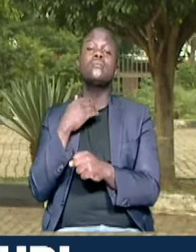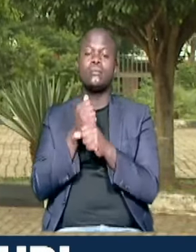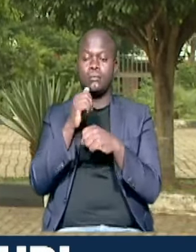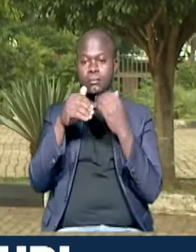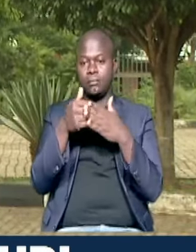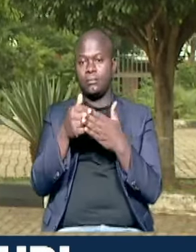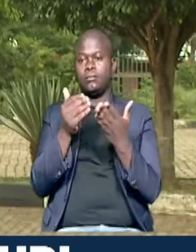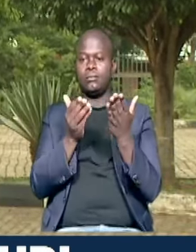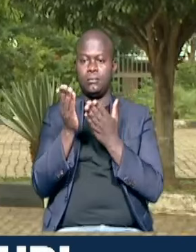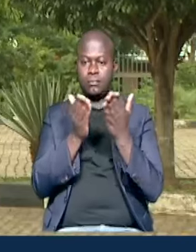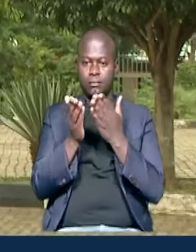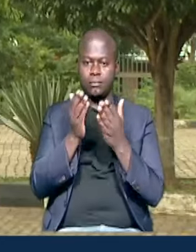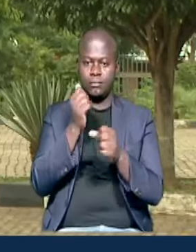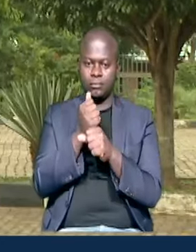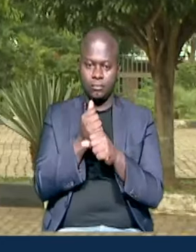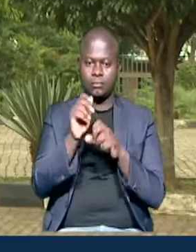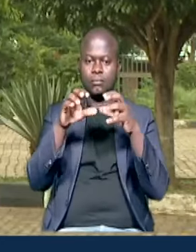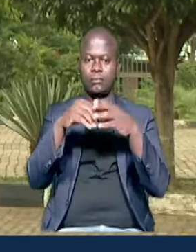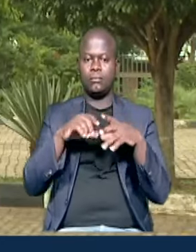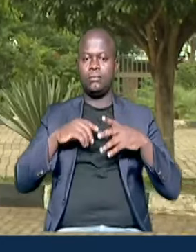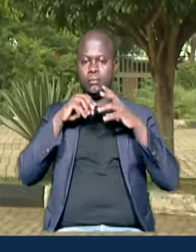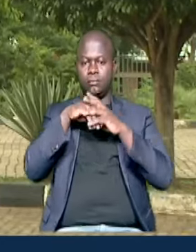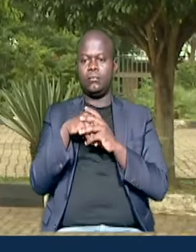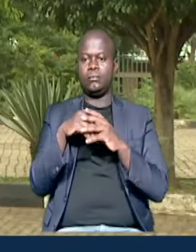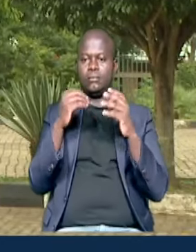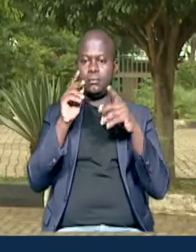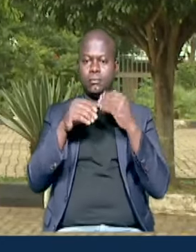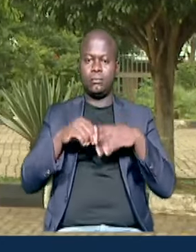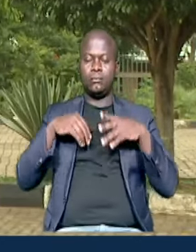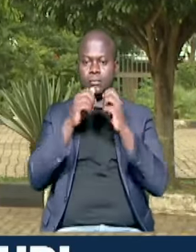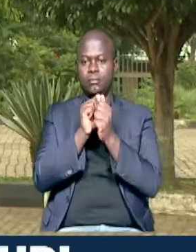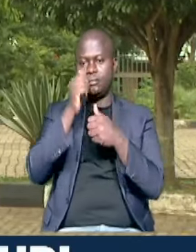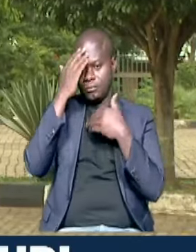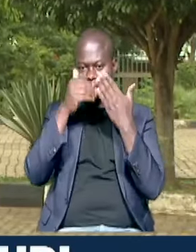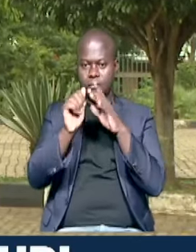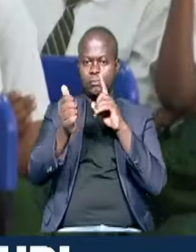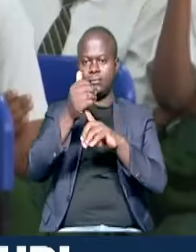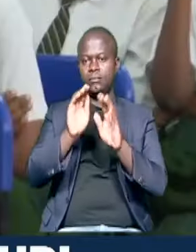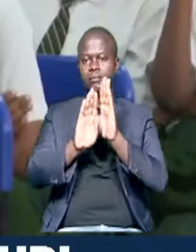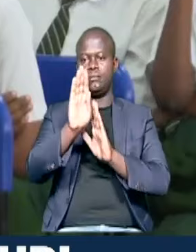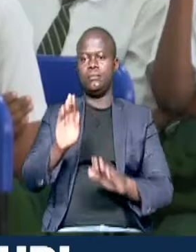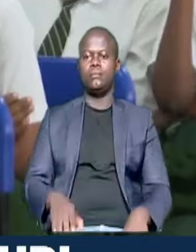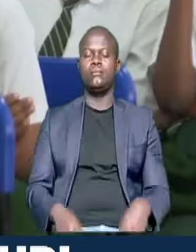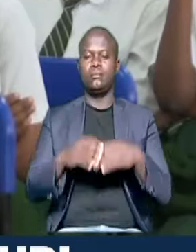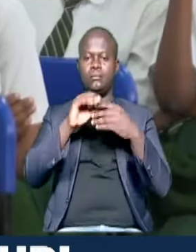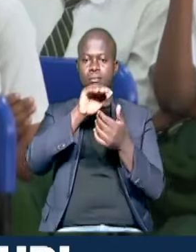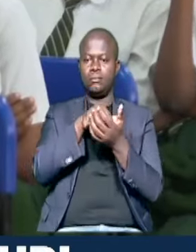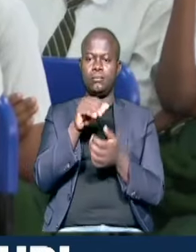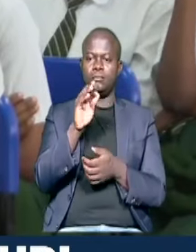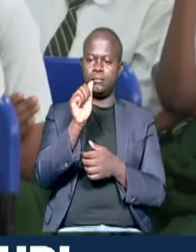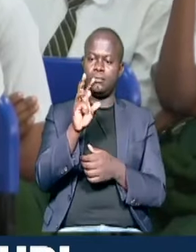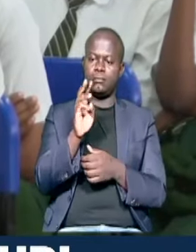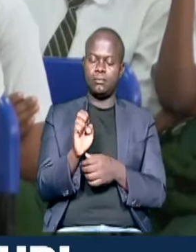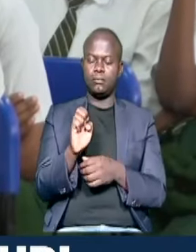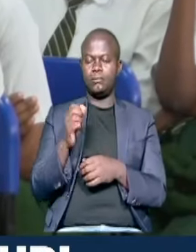ni gukorera sosiyete mbayemo abo mbana nabo kugira ngo babashe kugera ku iterambere. Umuyobozi w'ikigo cya Fawe Girls